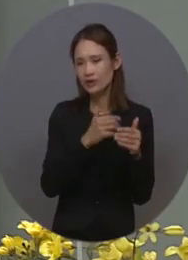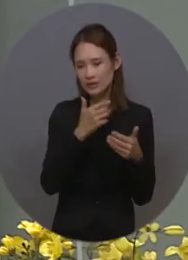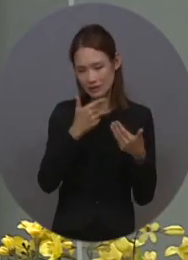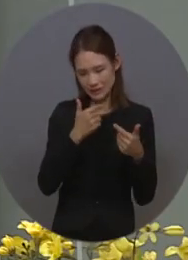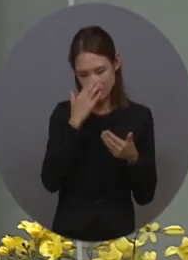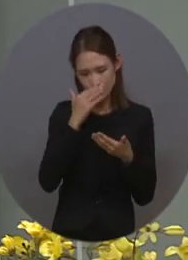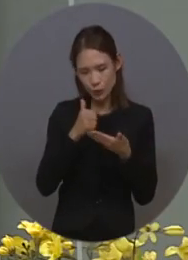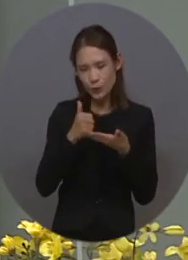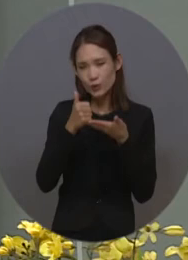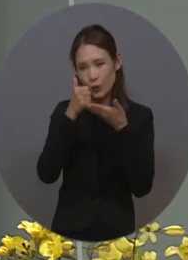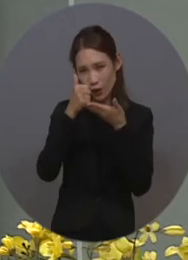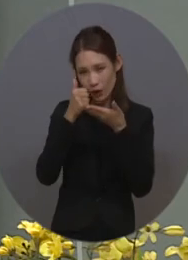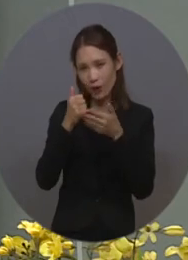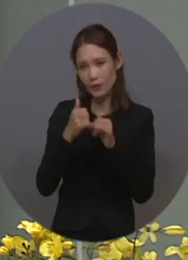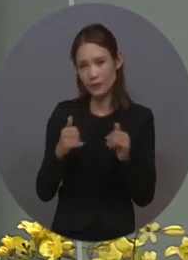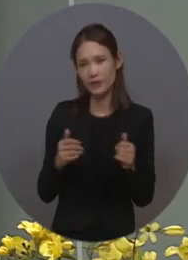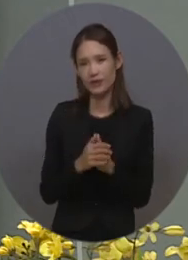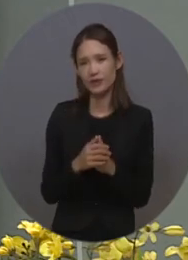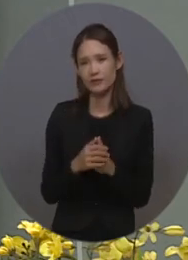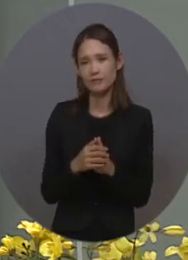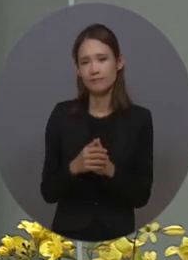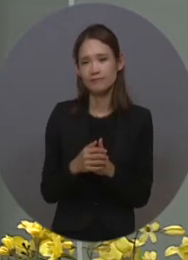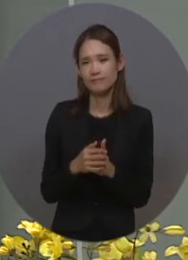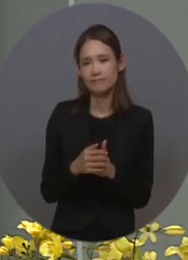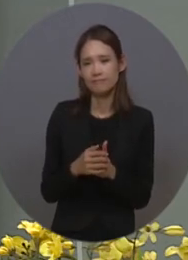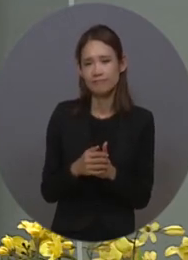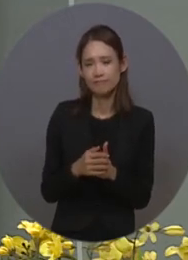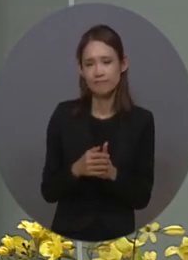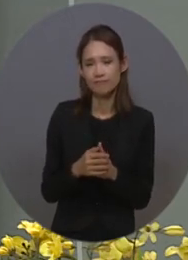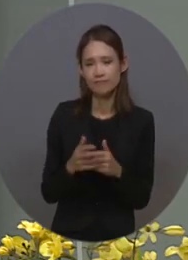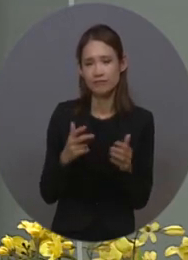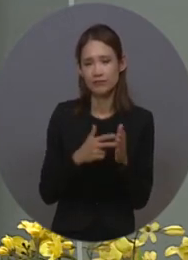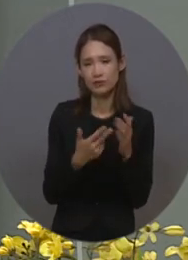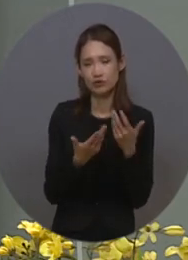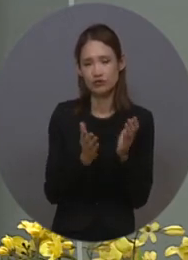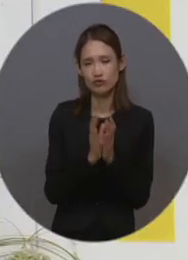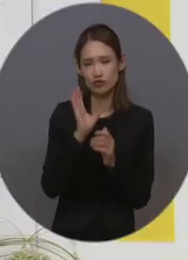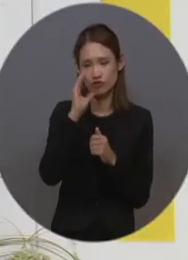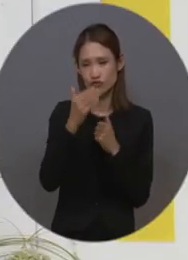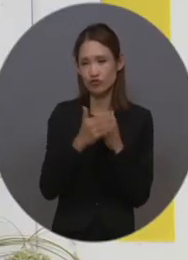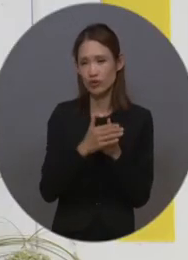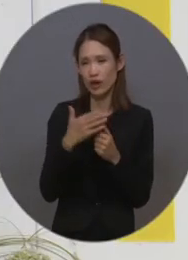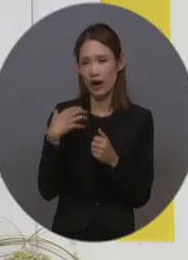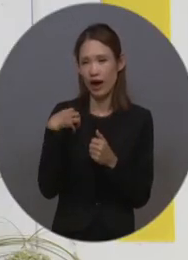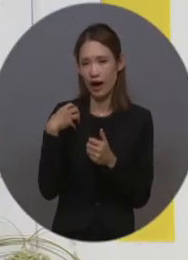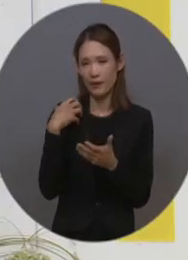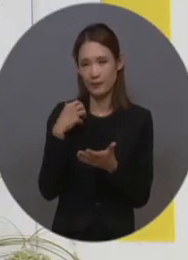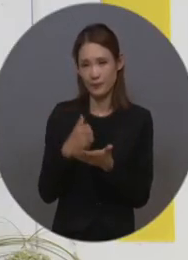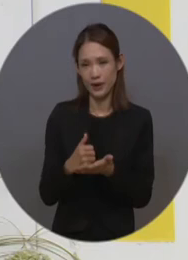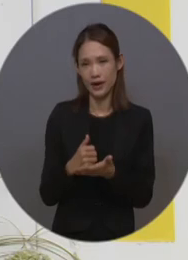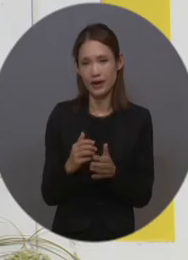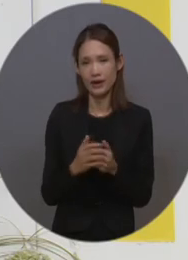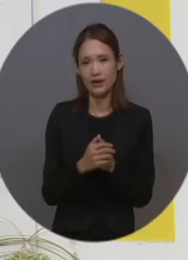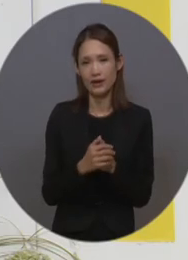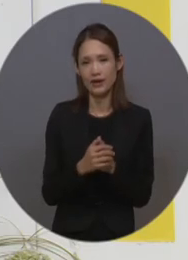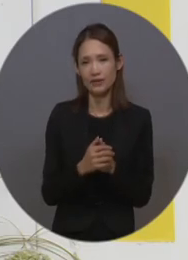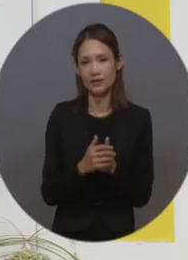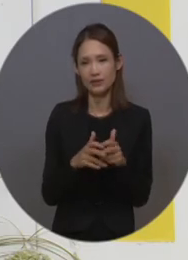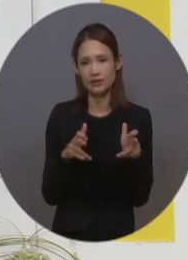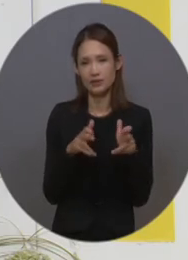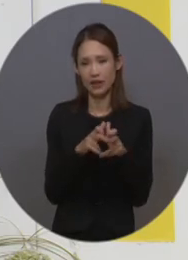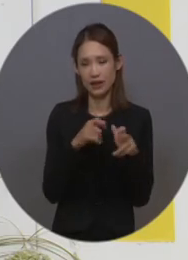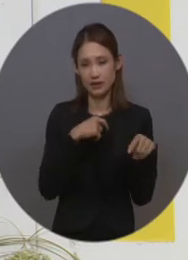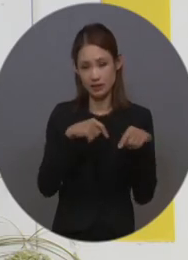그냥 존경받는 분이시나요? 예, 예. 네. 그래서 그 재단 후원 회장을 맡으면서 네.